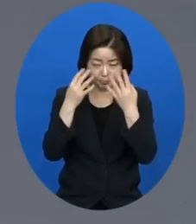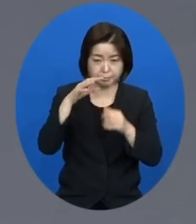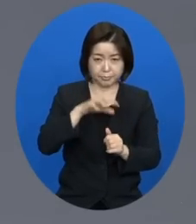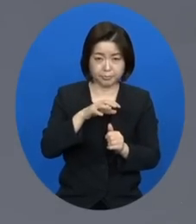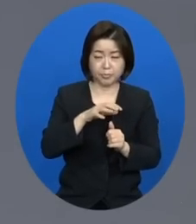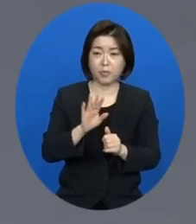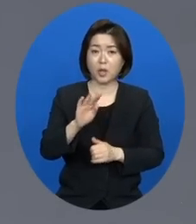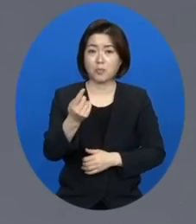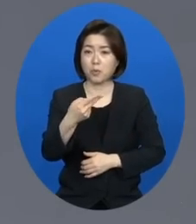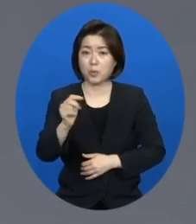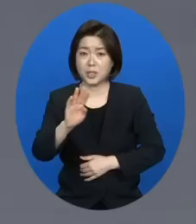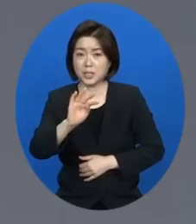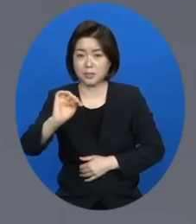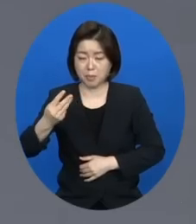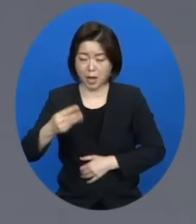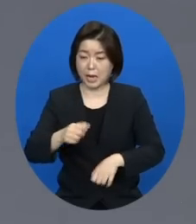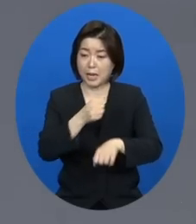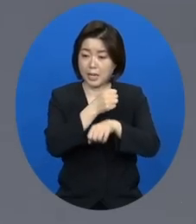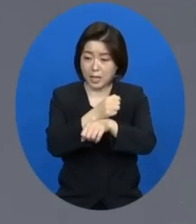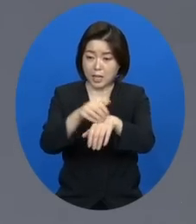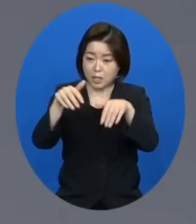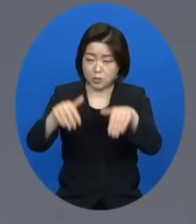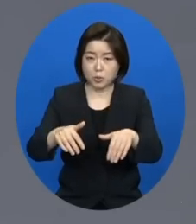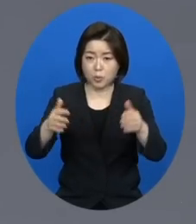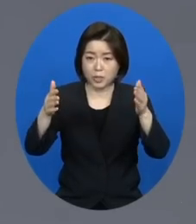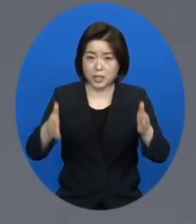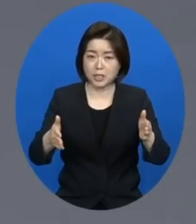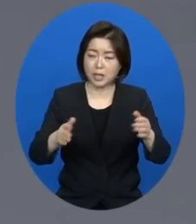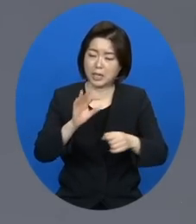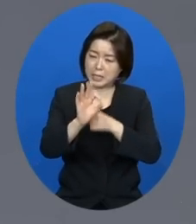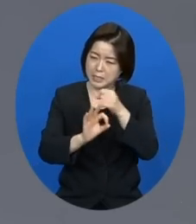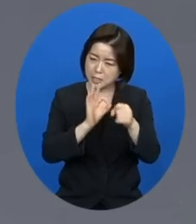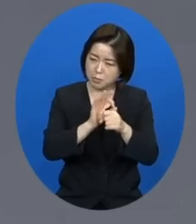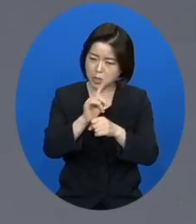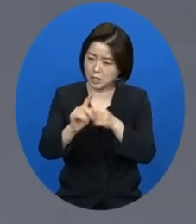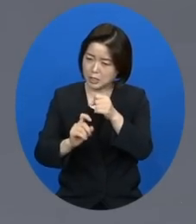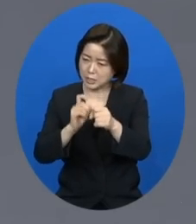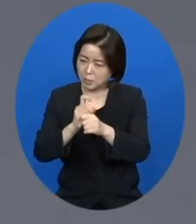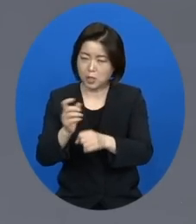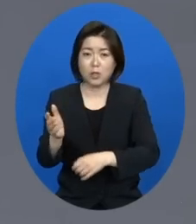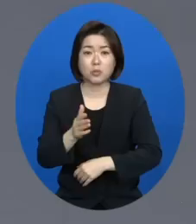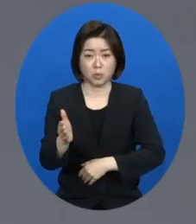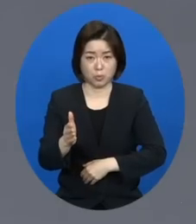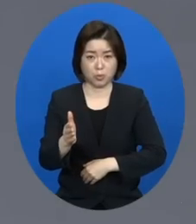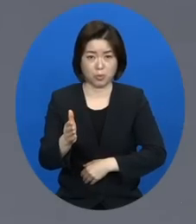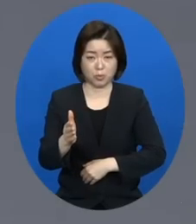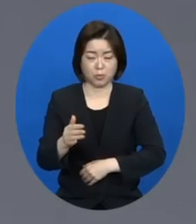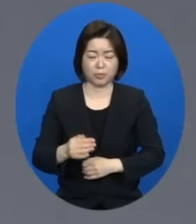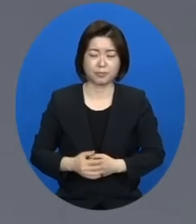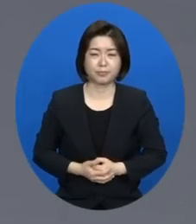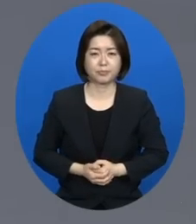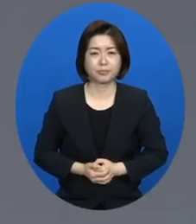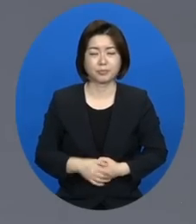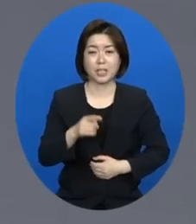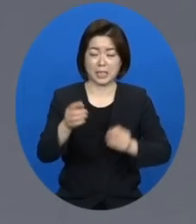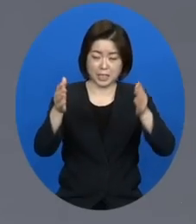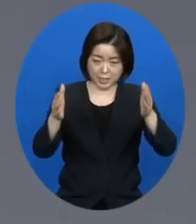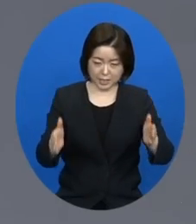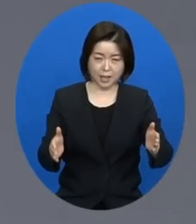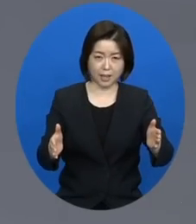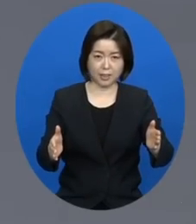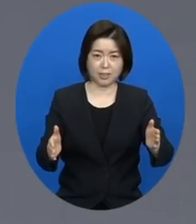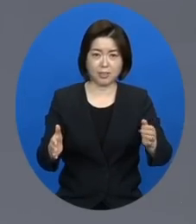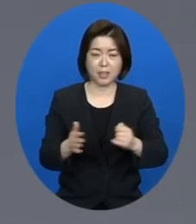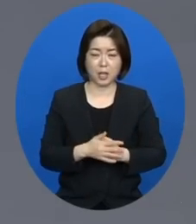보디발의 노예로서, 종으로서 있었던 기간이 대략 10년, 11년 기간이거든요. 바로 이 기간이